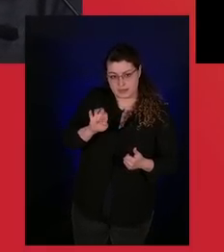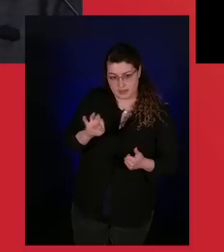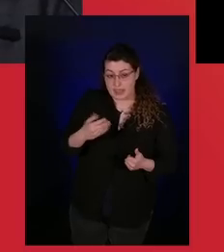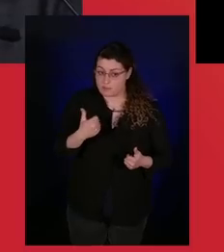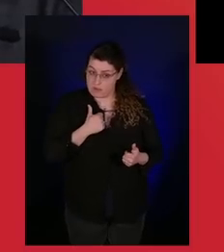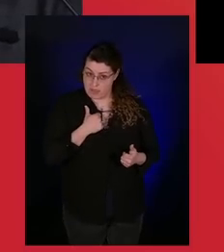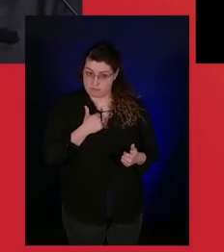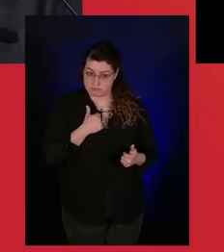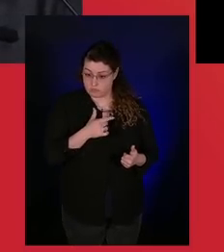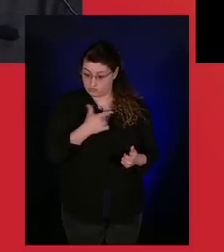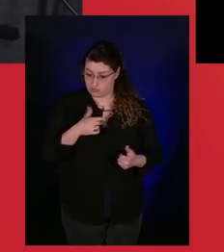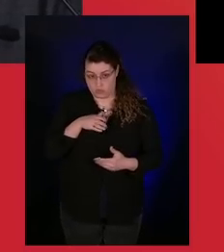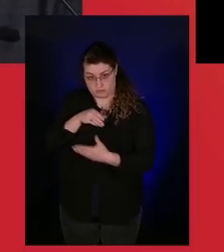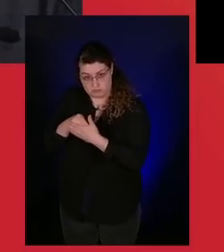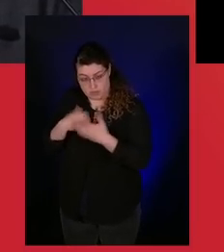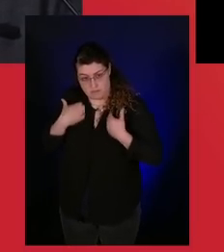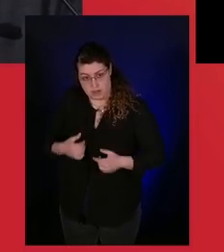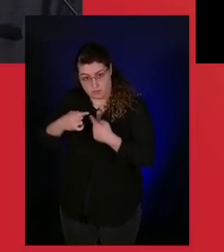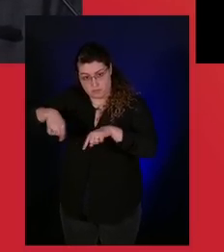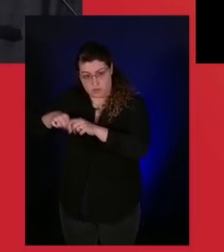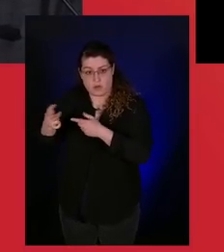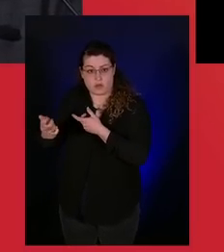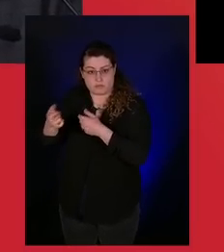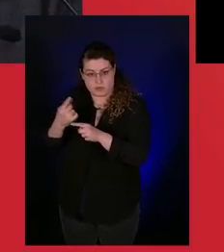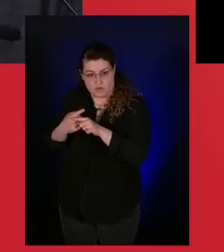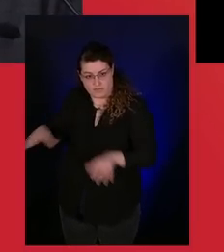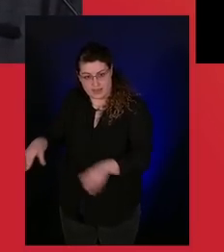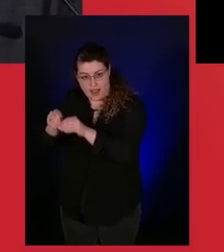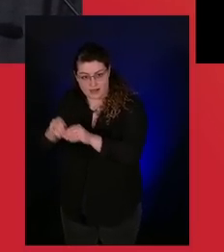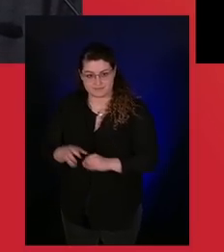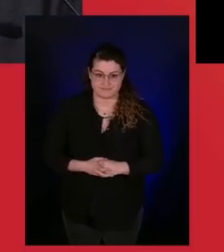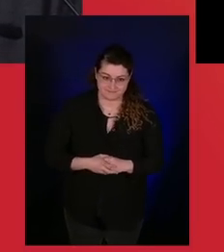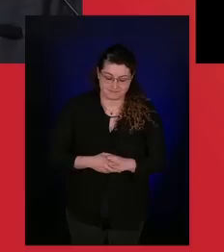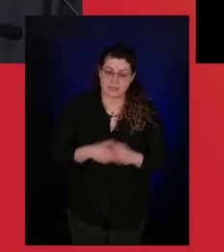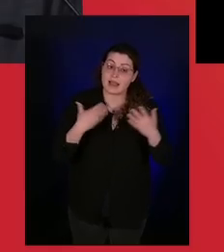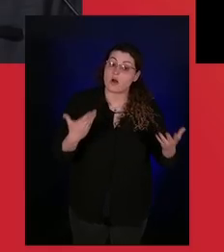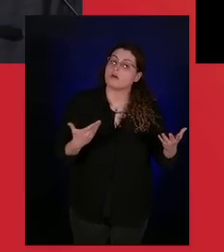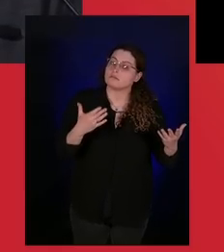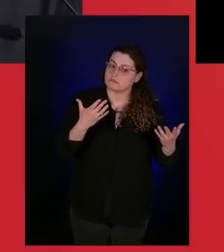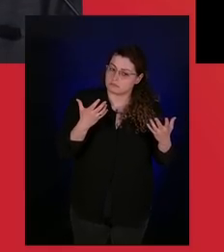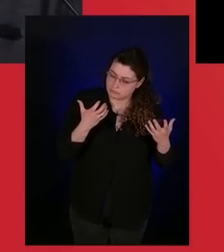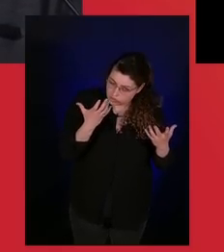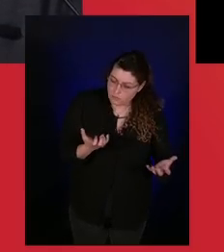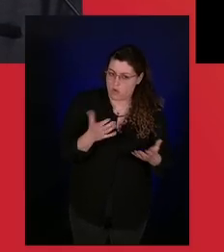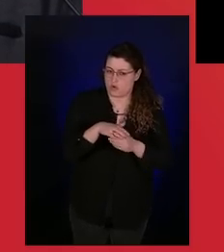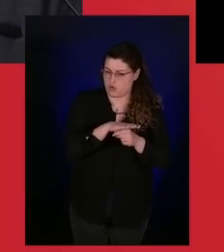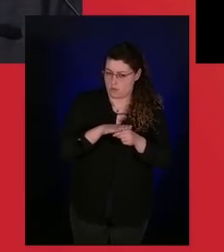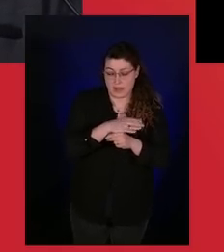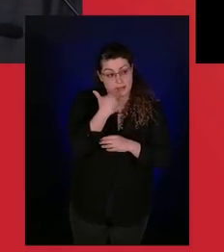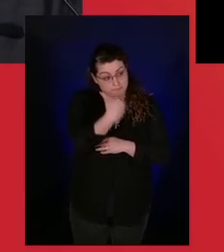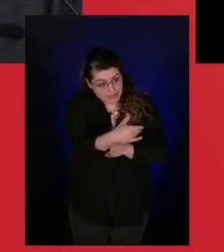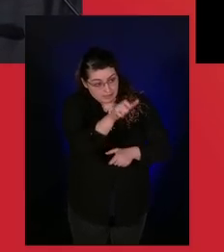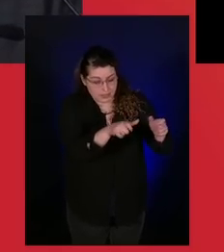exécutive confédérale. Enfin, pour être juste et complet, permettez-moi de saluer le travail du secrétariat